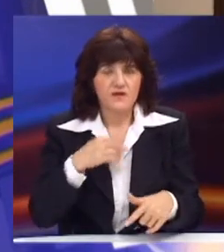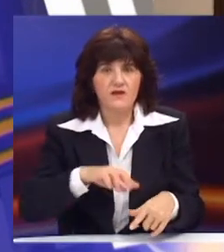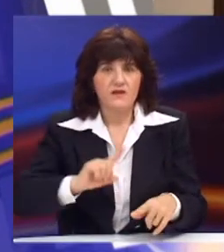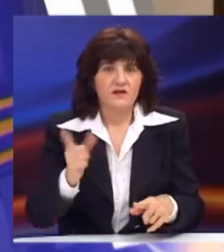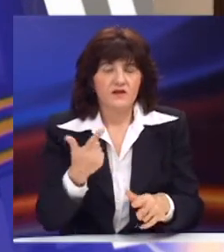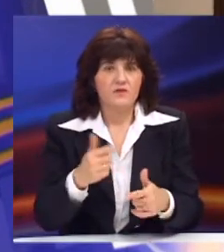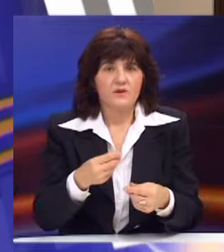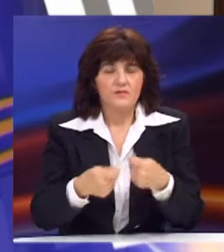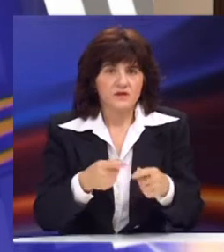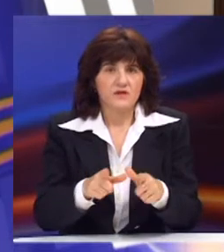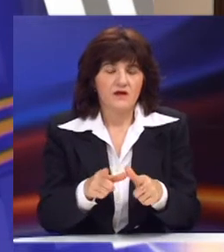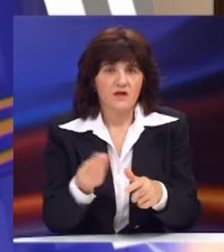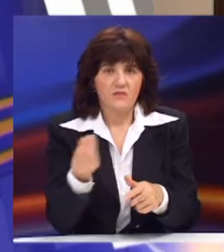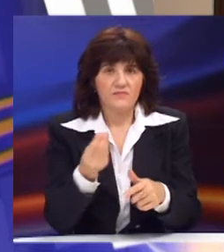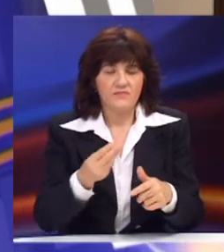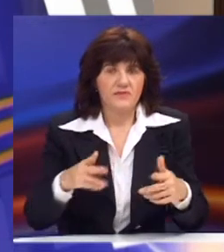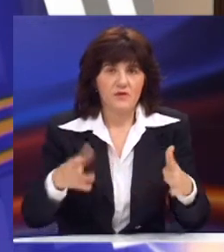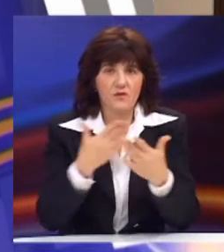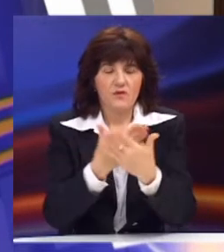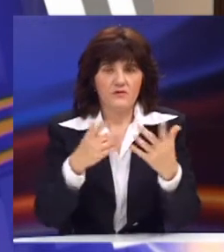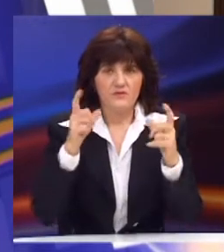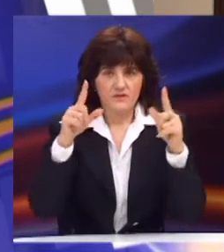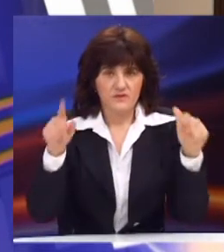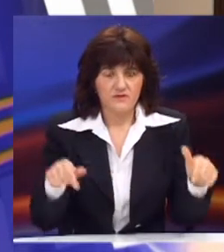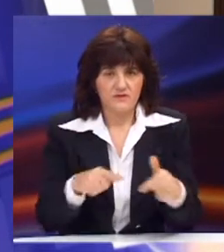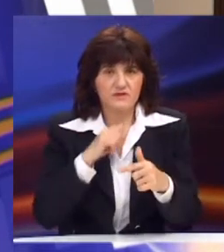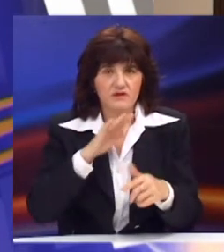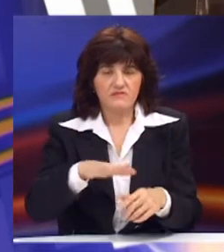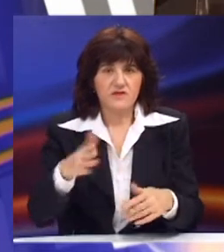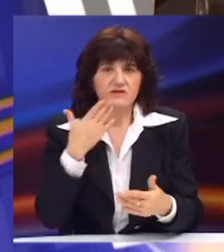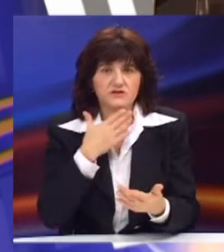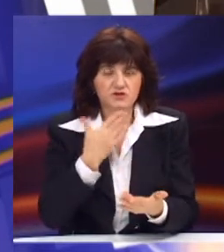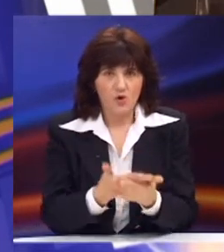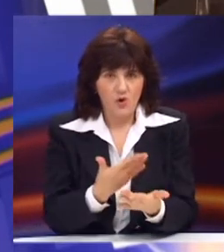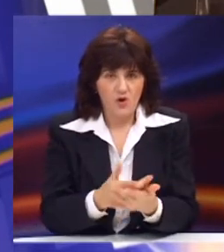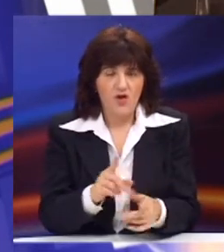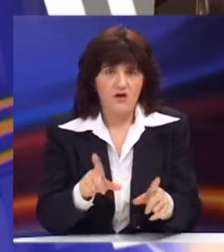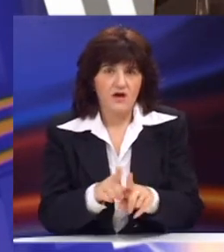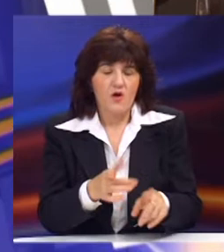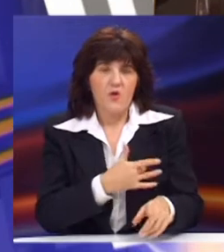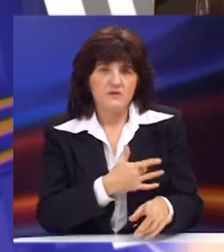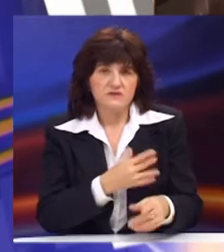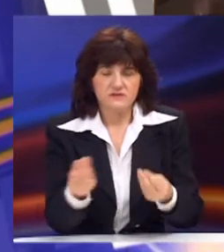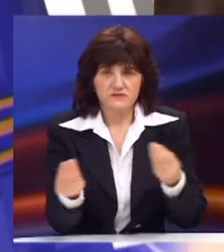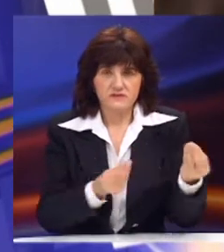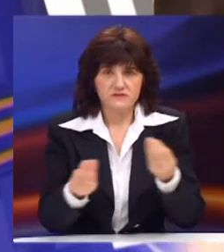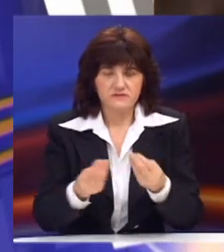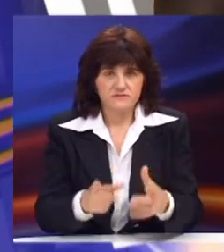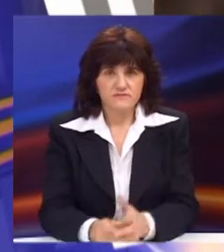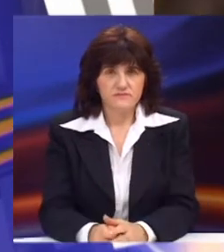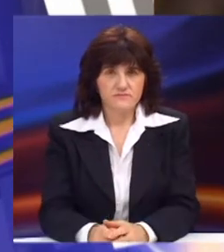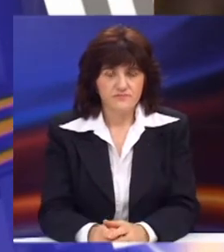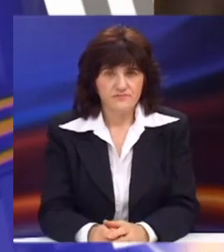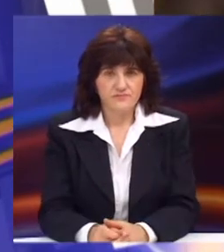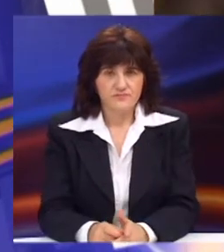za decu predškolskog uzrasta na temu Palate Rajhl, dok će deca osnovnoškolskog uzrasta istraživati motiv srca kao elemenat